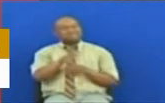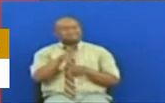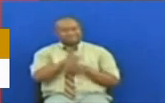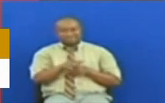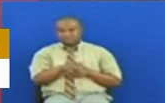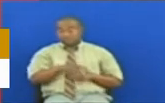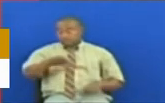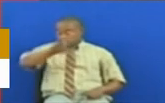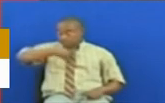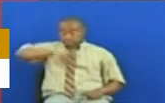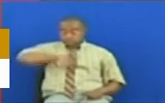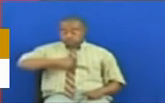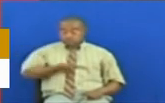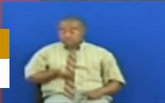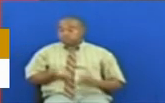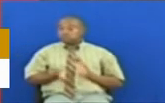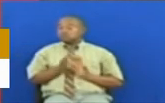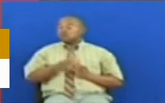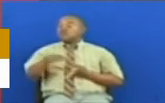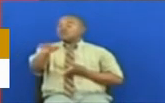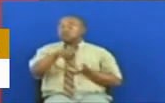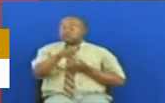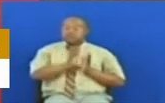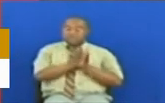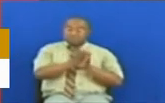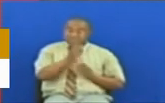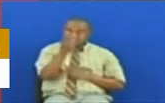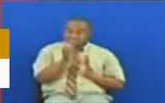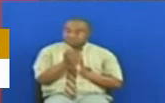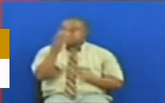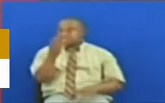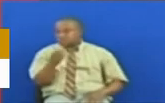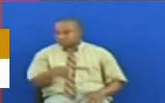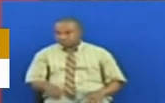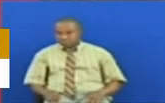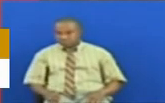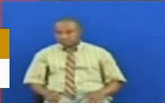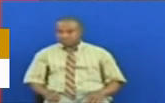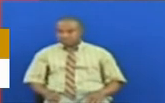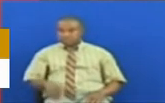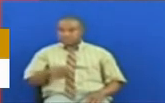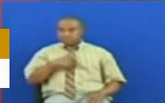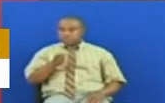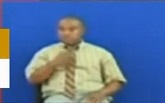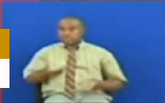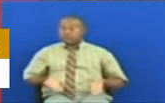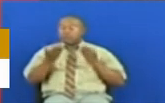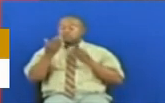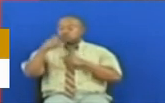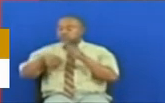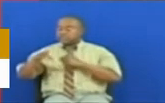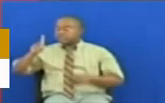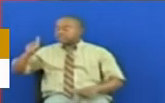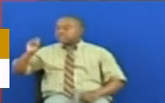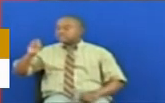wenyewe kwenda pale kwenda kuvuna na meli mbili, meli tatu. Hata zikiwa mimi nilipata bahati ya kwenda pale DSFA Zanzibar,